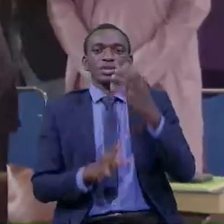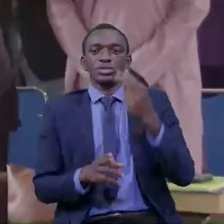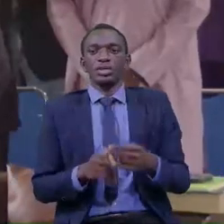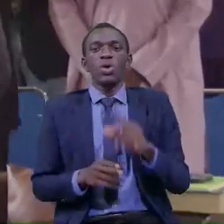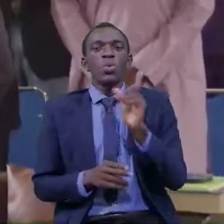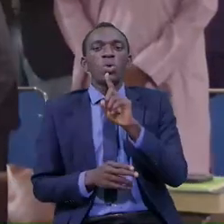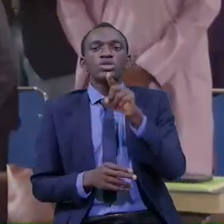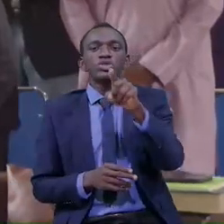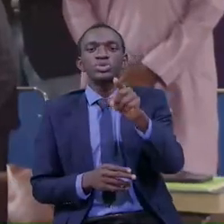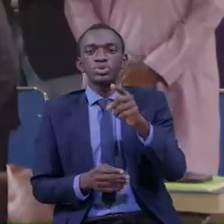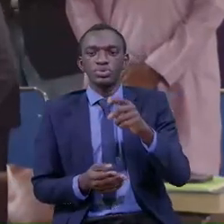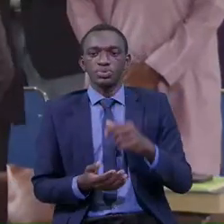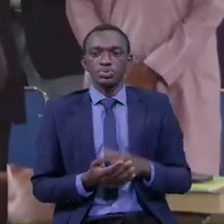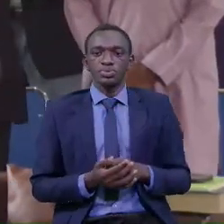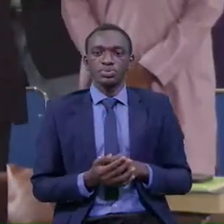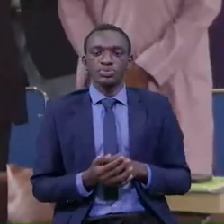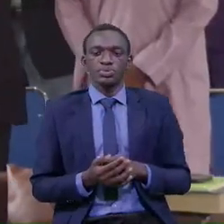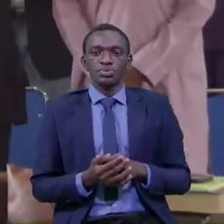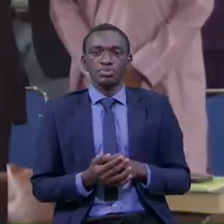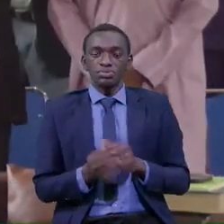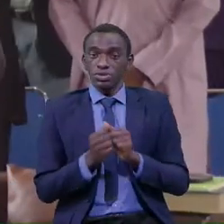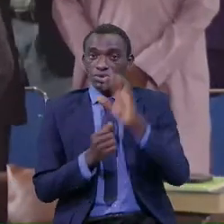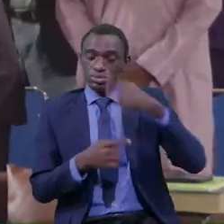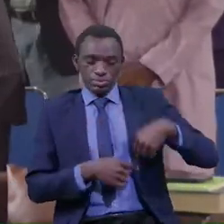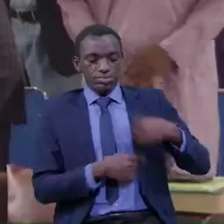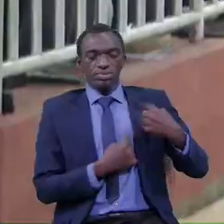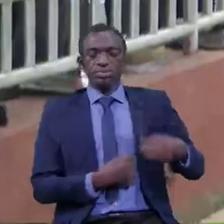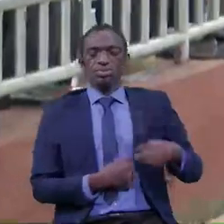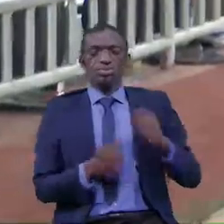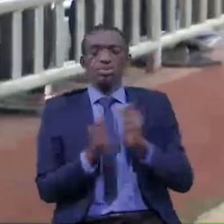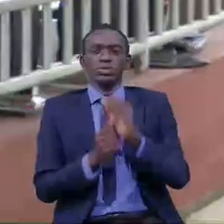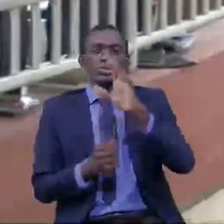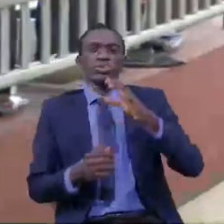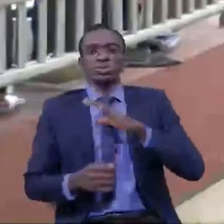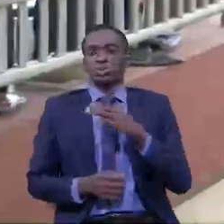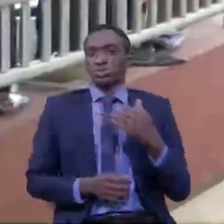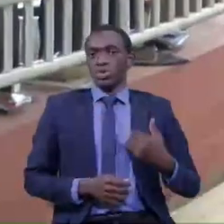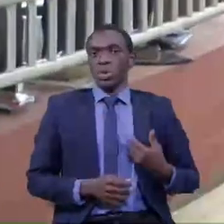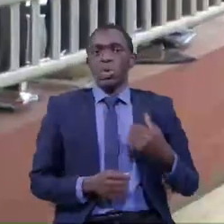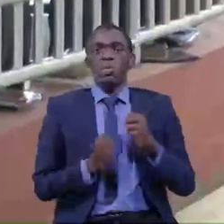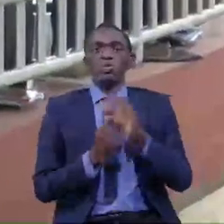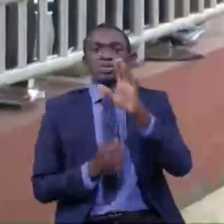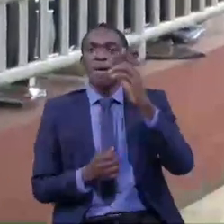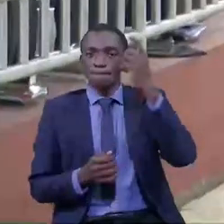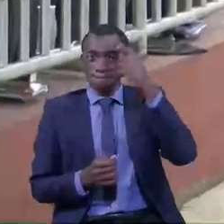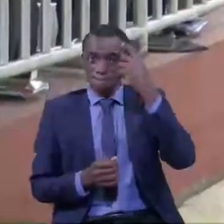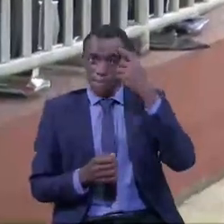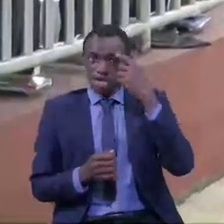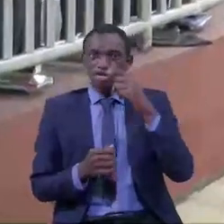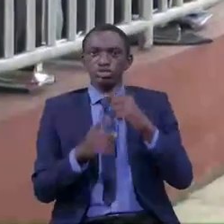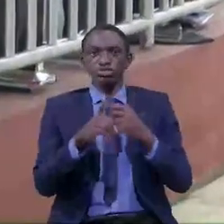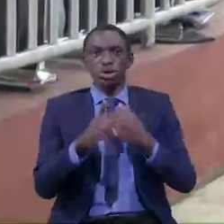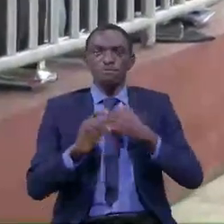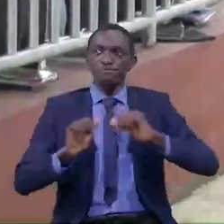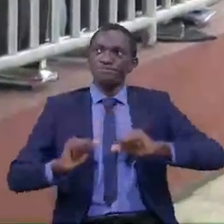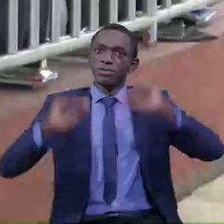Où es-tu? Avec ton cœur. Avec ton âme, avec ta pensée, tu t'es